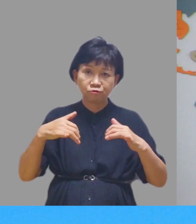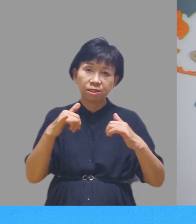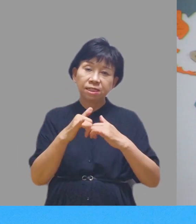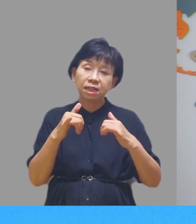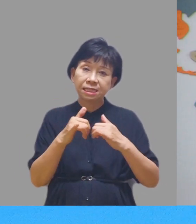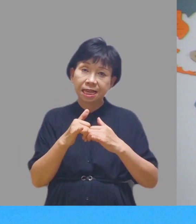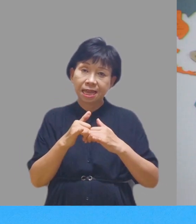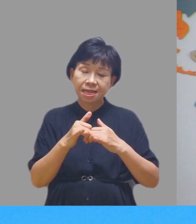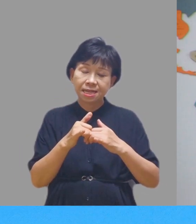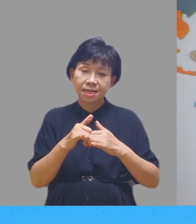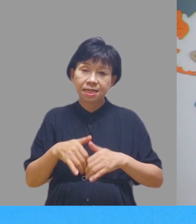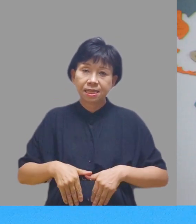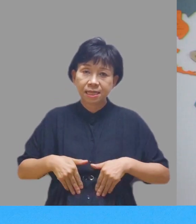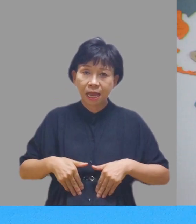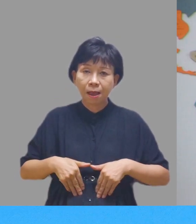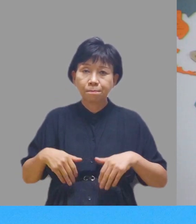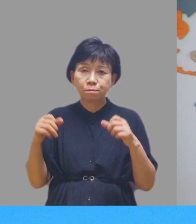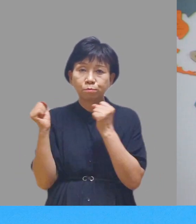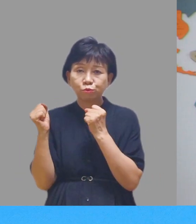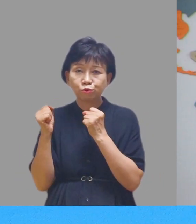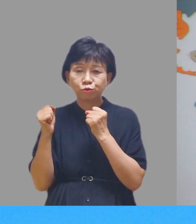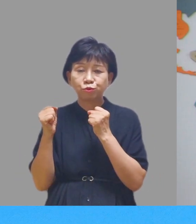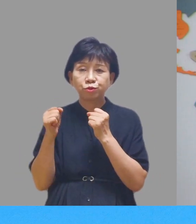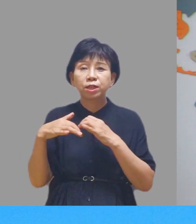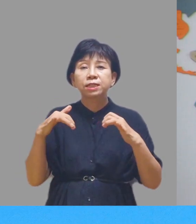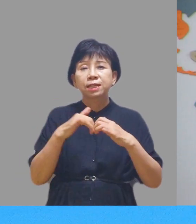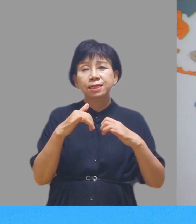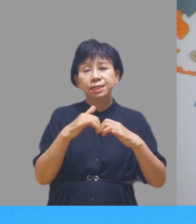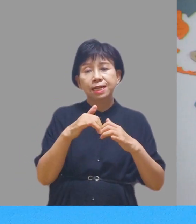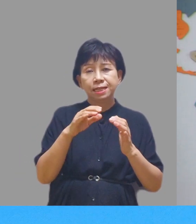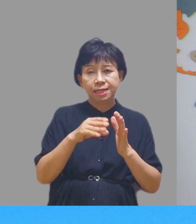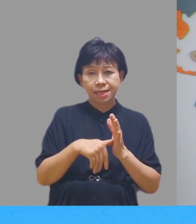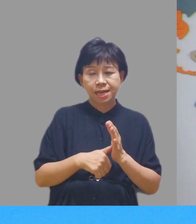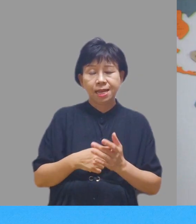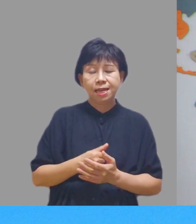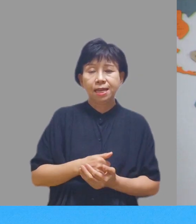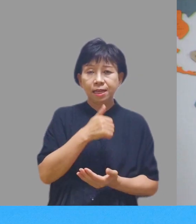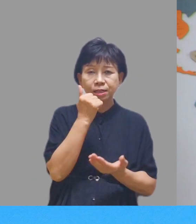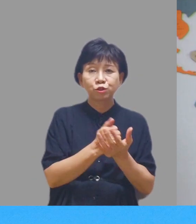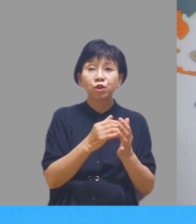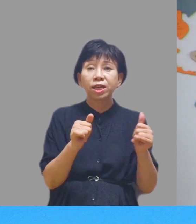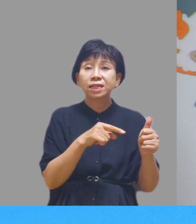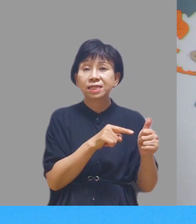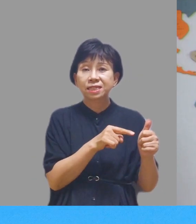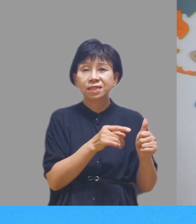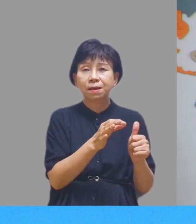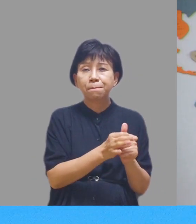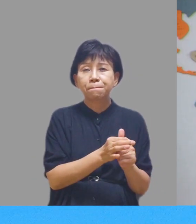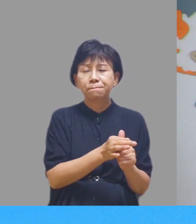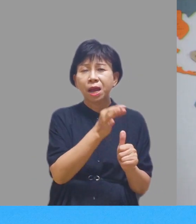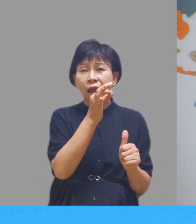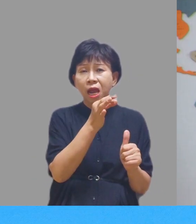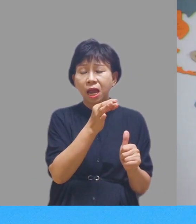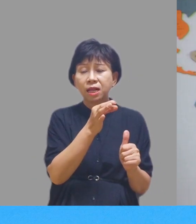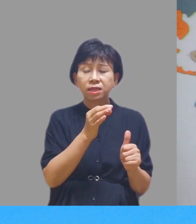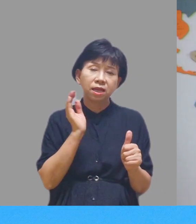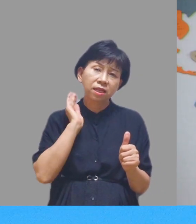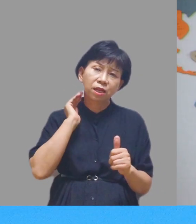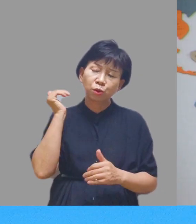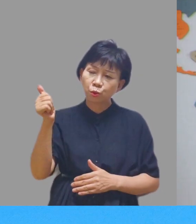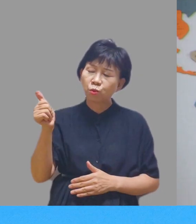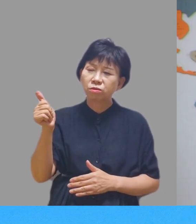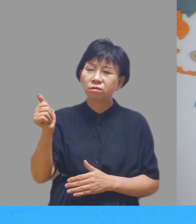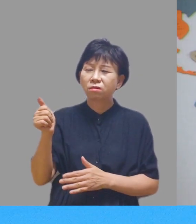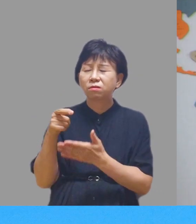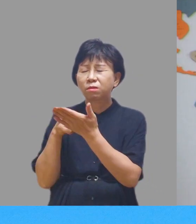병사가 군법에 따라 사형 선고를 받습니다. 가족들이 대통령에게 직접